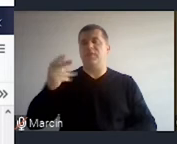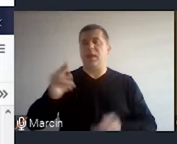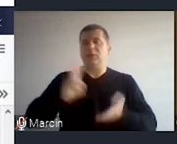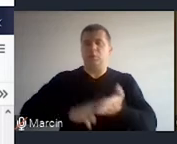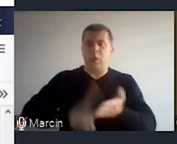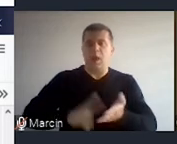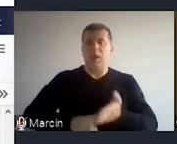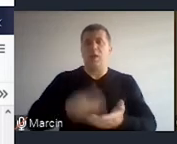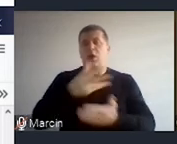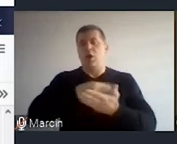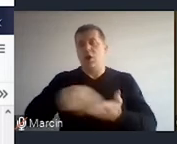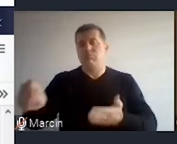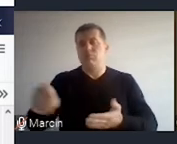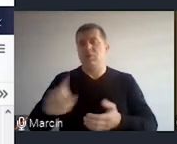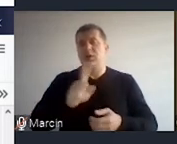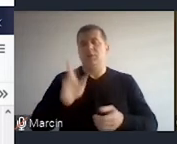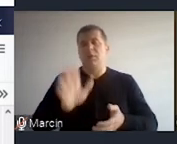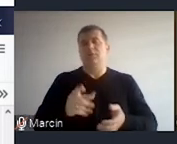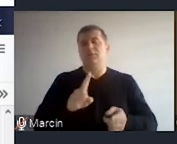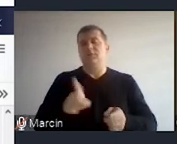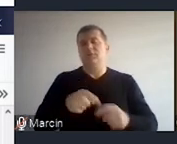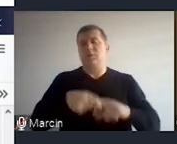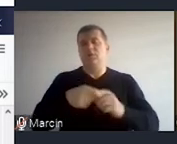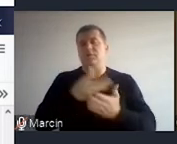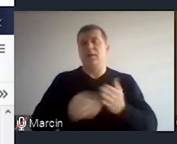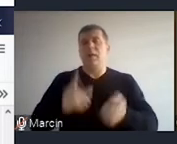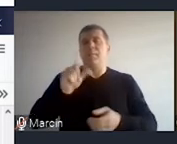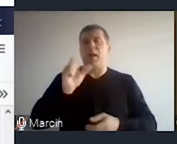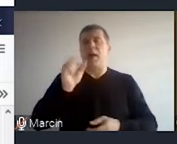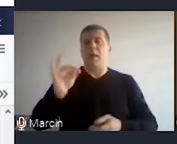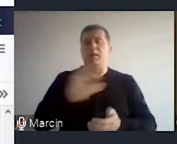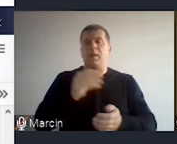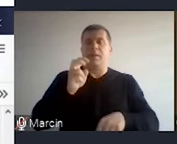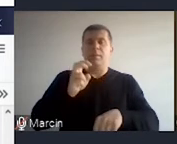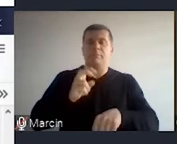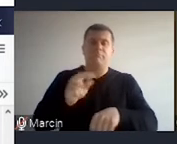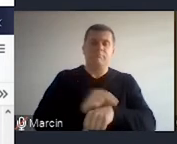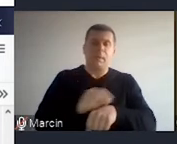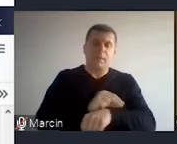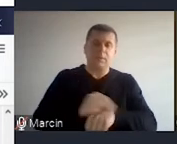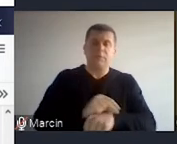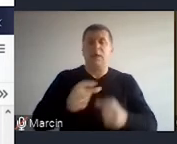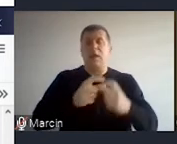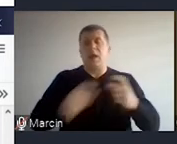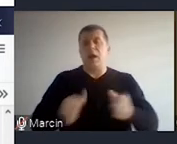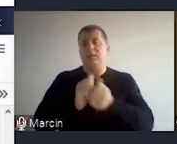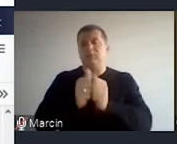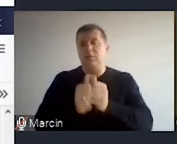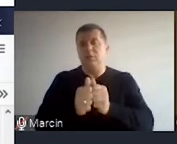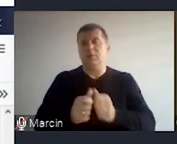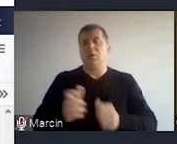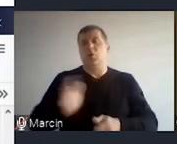składek, fakultatywnych opłat związanych z wynagrodzeniem, na przykład pakietów medycznych, na przykład kart typu multisport,